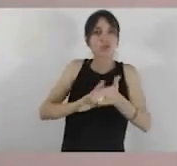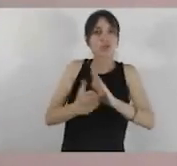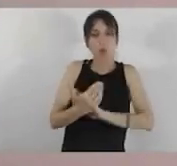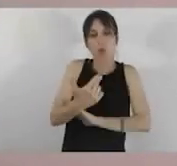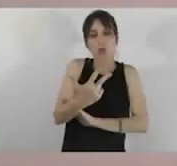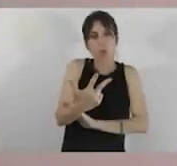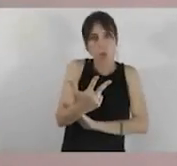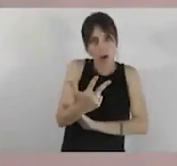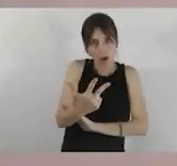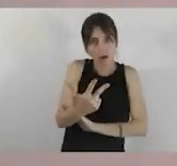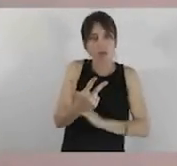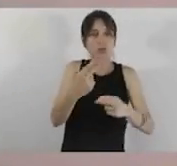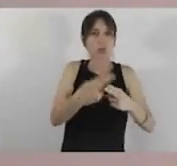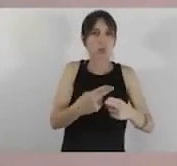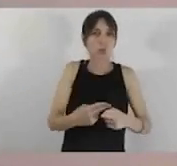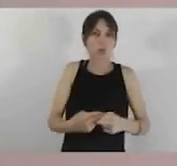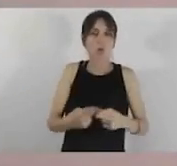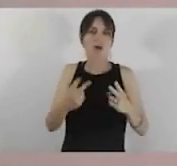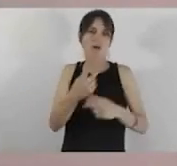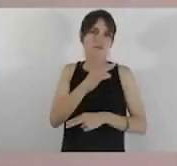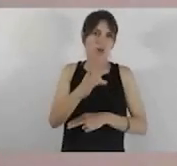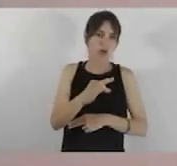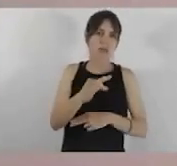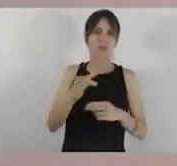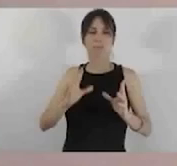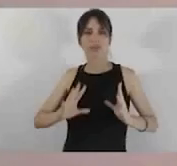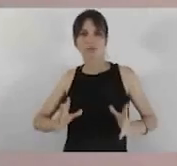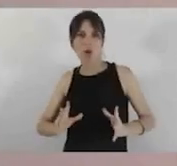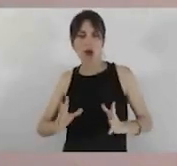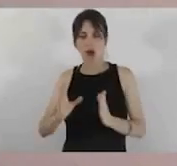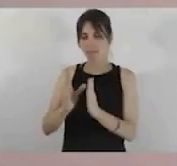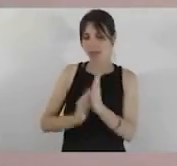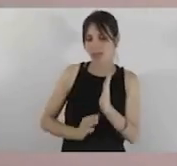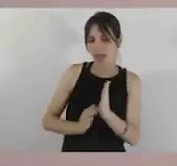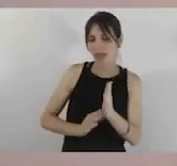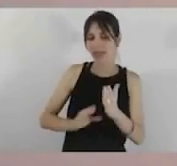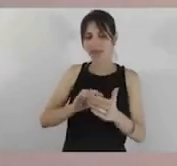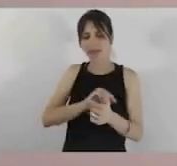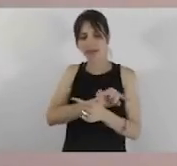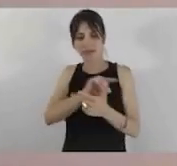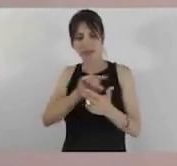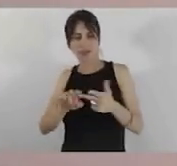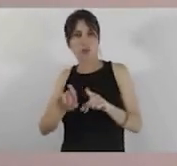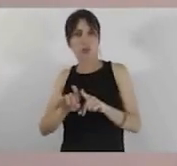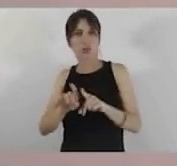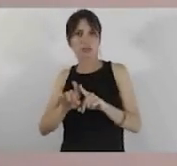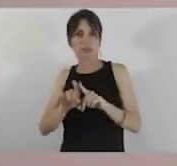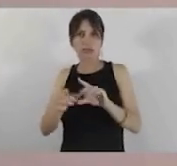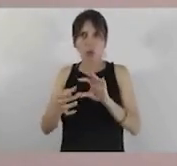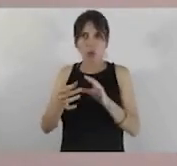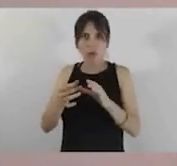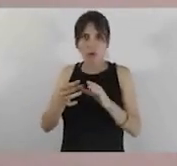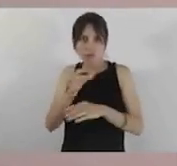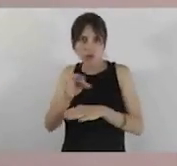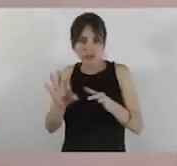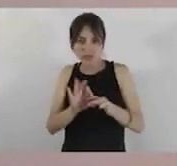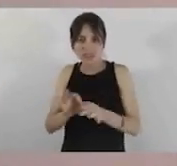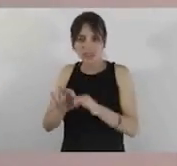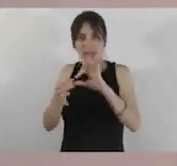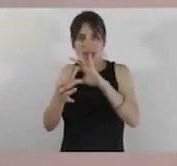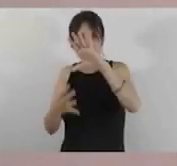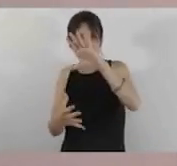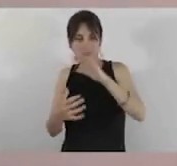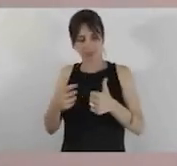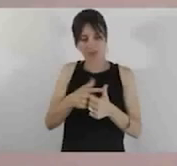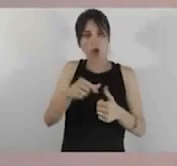l'Encre Bleue, France Bénévolat, Marseille et le Comité National de Solidarité Laïque. Concernant l'Encre Bleue, on travaille déjà beaucoup